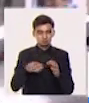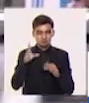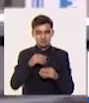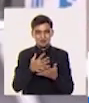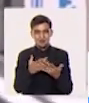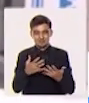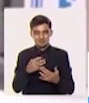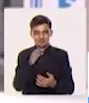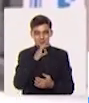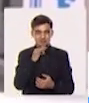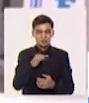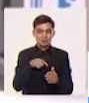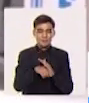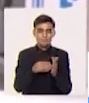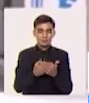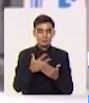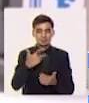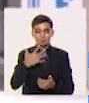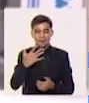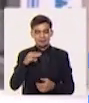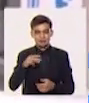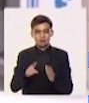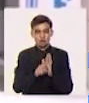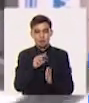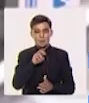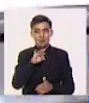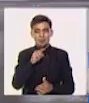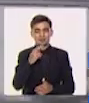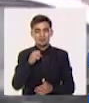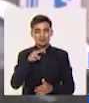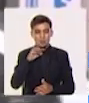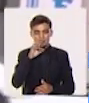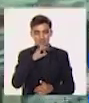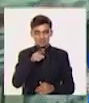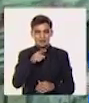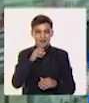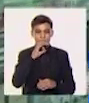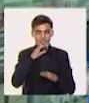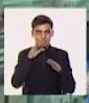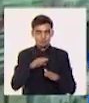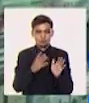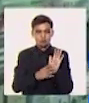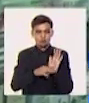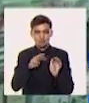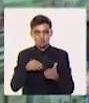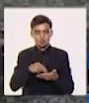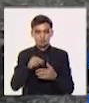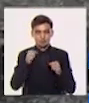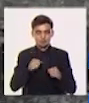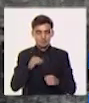әртүрлі. Мәселен, шекті бағасы 35 теңгеден басталатын парацетамол дәрісін мына дәріханадан 90 теңгеге сатып алуға